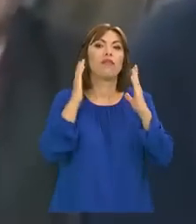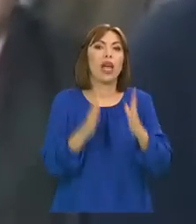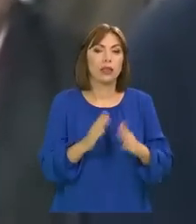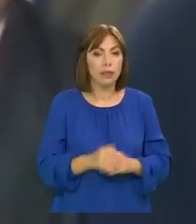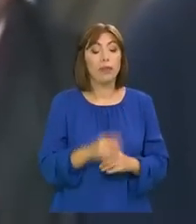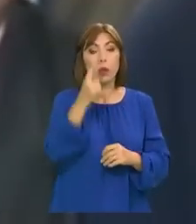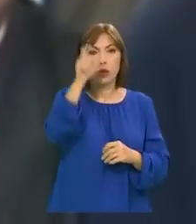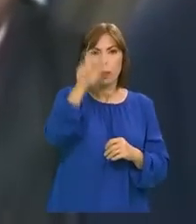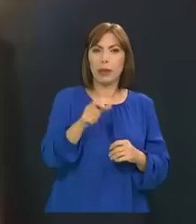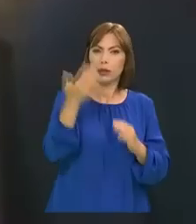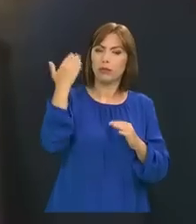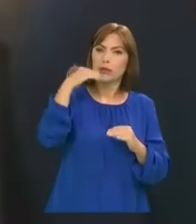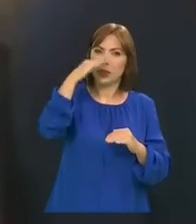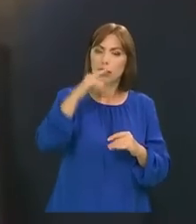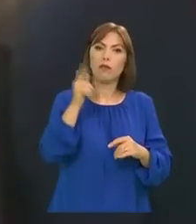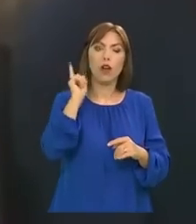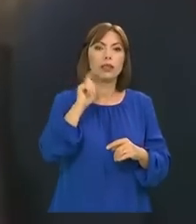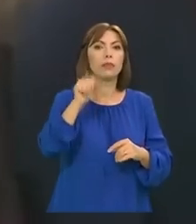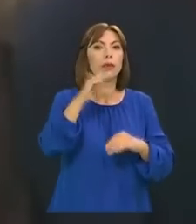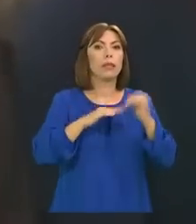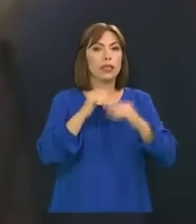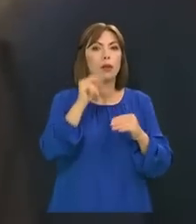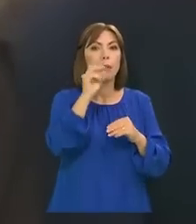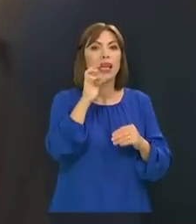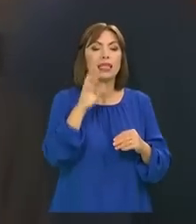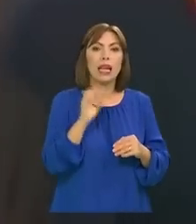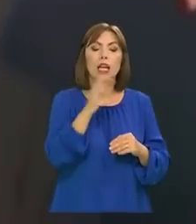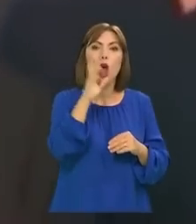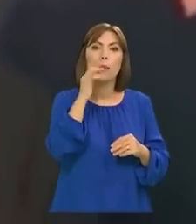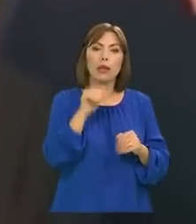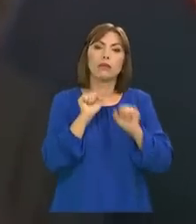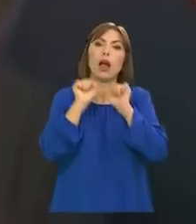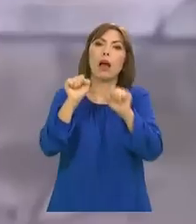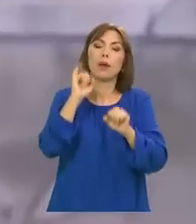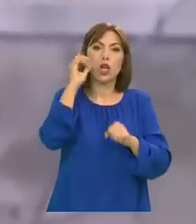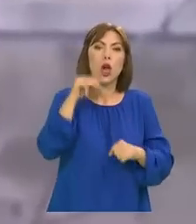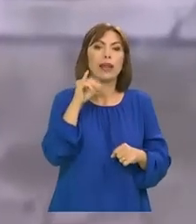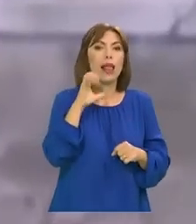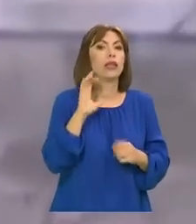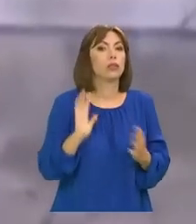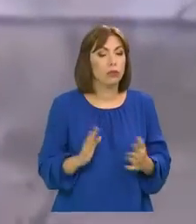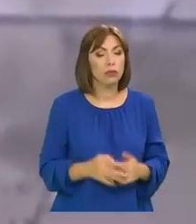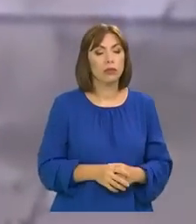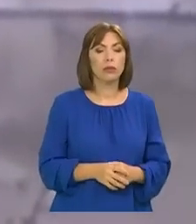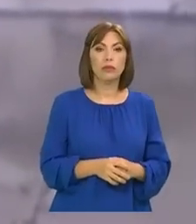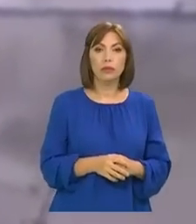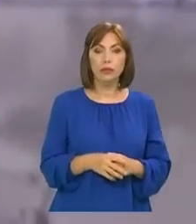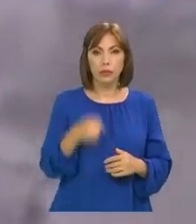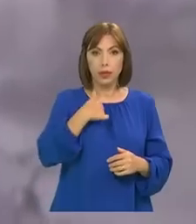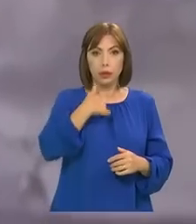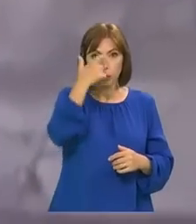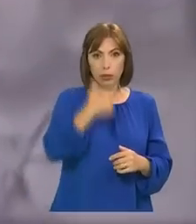din personalitățile acelor zile, fostul premier Petre Roman, îi ia apărarea lui Ion Iliescu. Eu însumi am